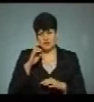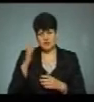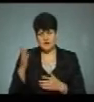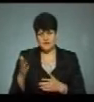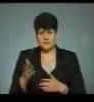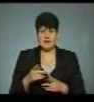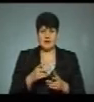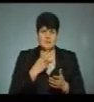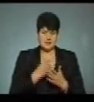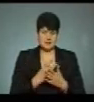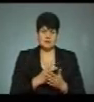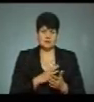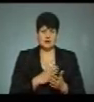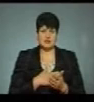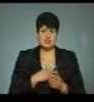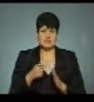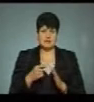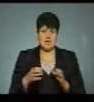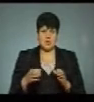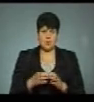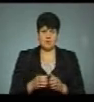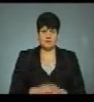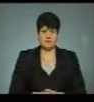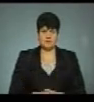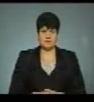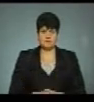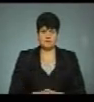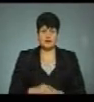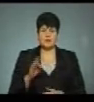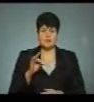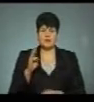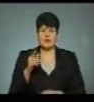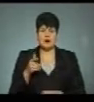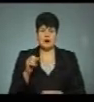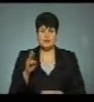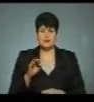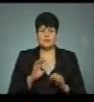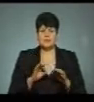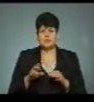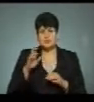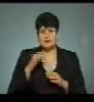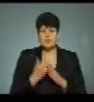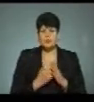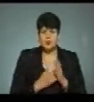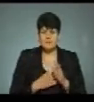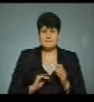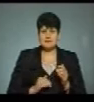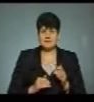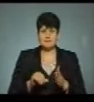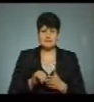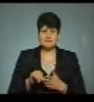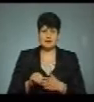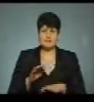На презентації побувала наша знімальна група. Руслан Гашев розповів про державну програму підприємцям та представникам